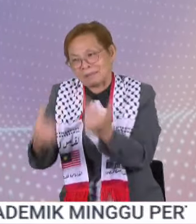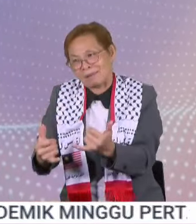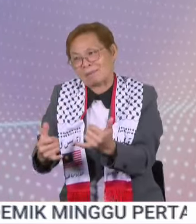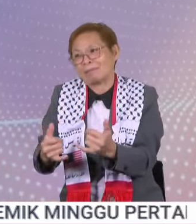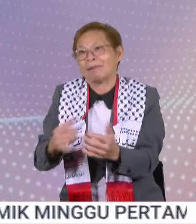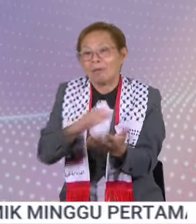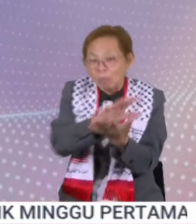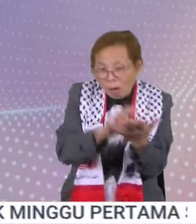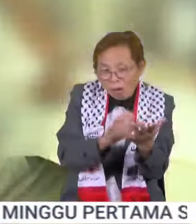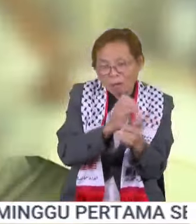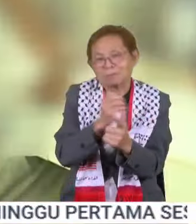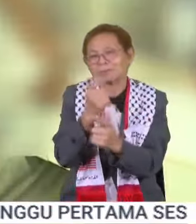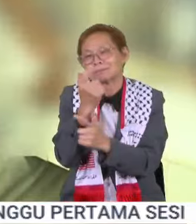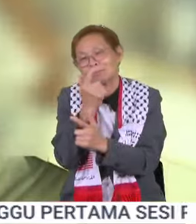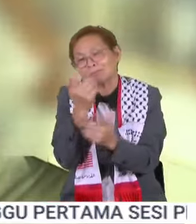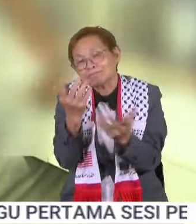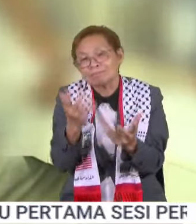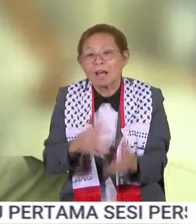ada.